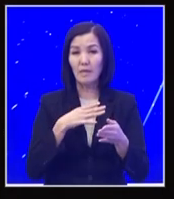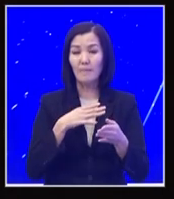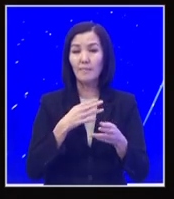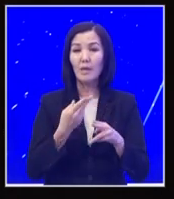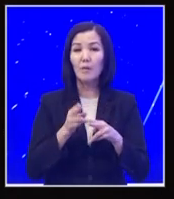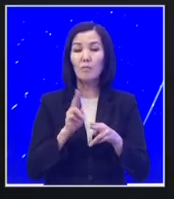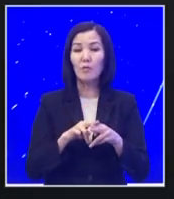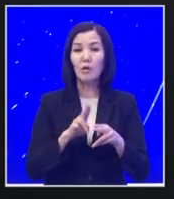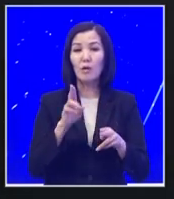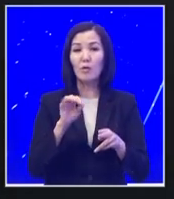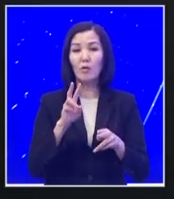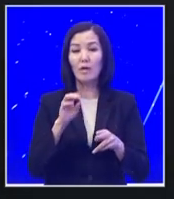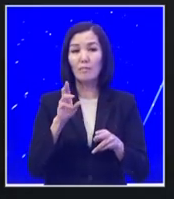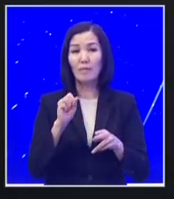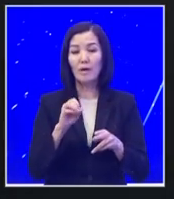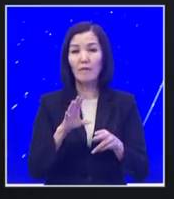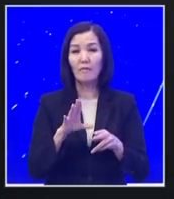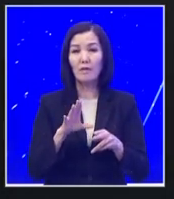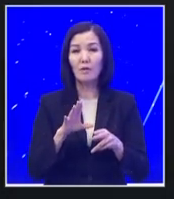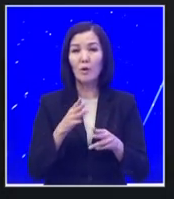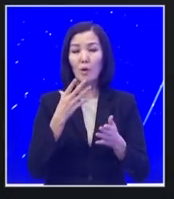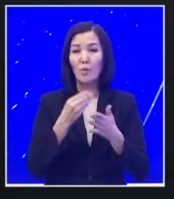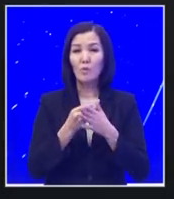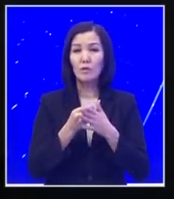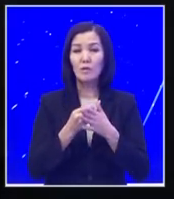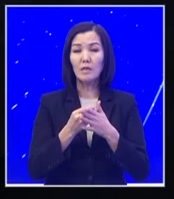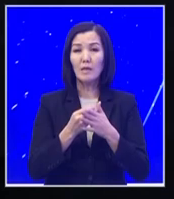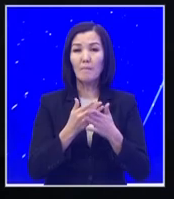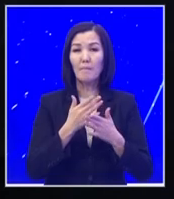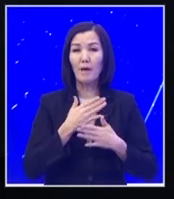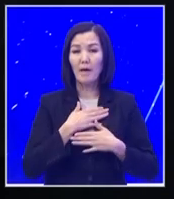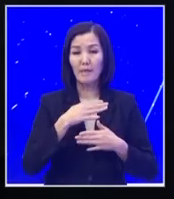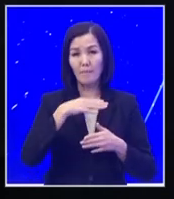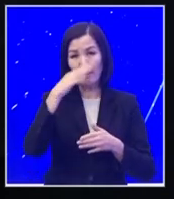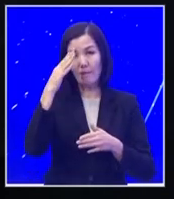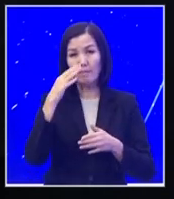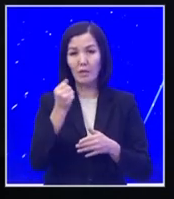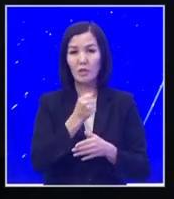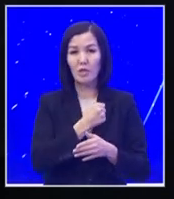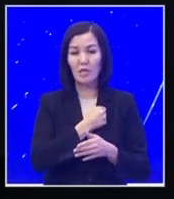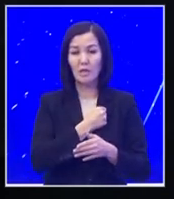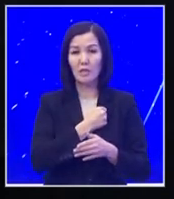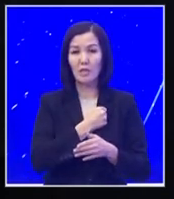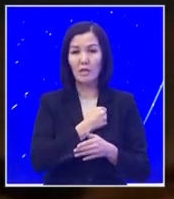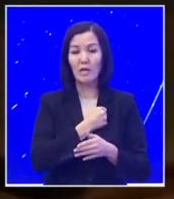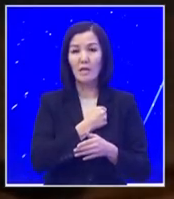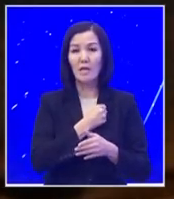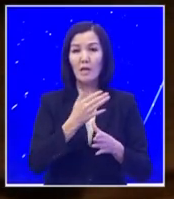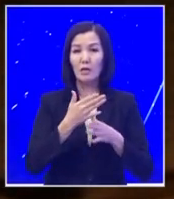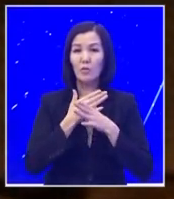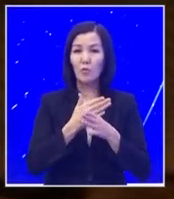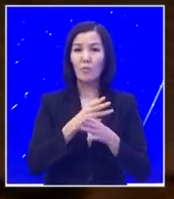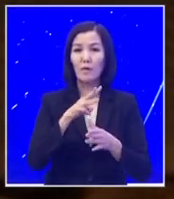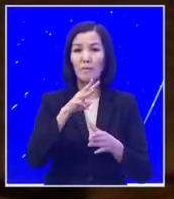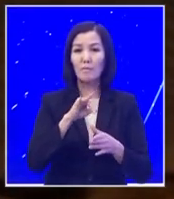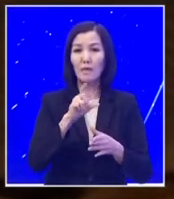туралы Кәкітай Құнанбаев ақын жайлы естелігінде Абай өле өлгенше маған әкемнен артық жанашырлық қылып дүниеге көзімді ашқан Михаэлис